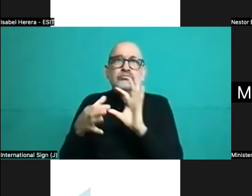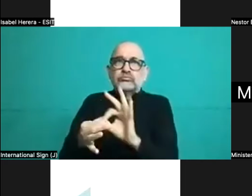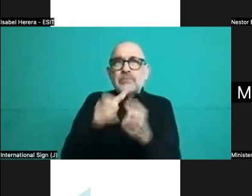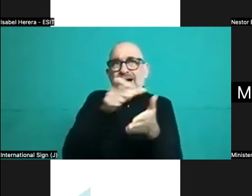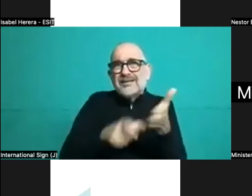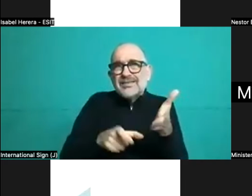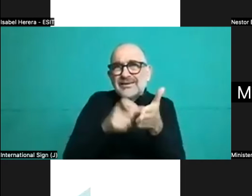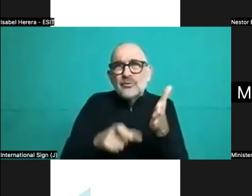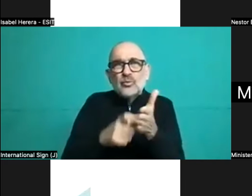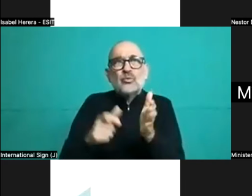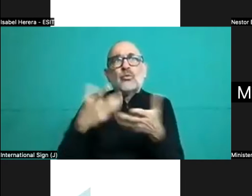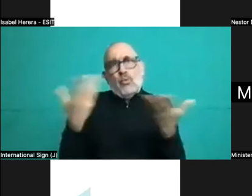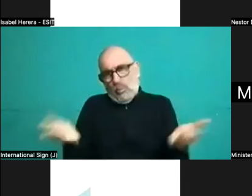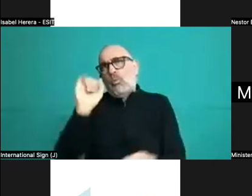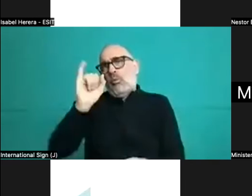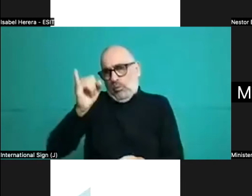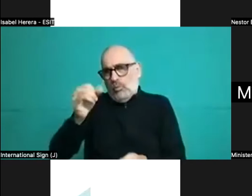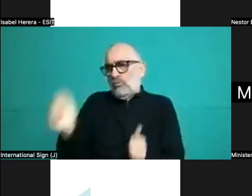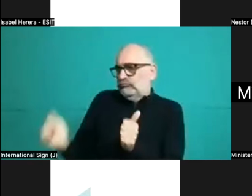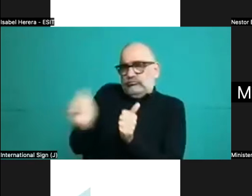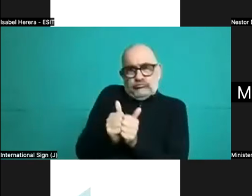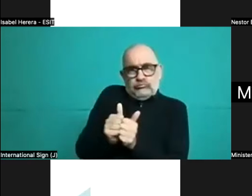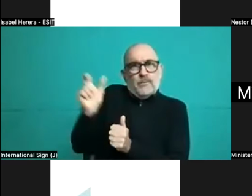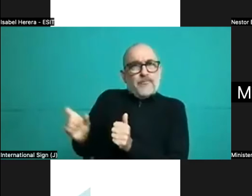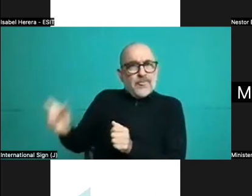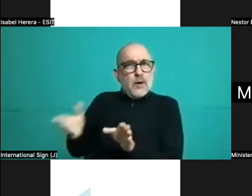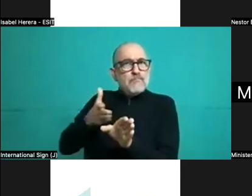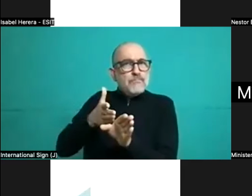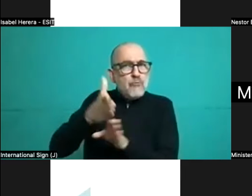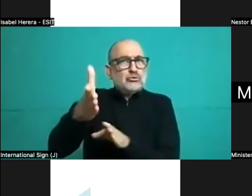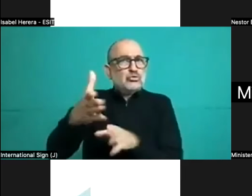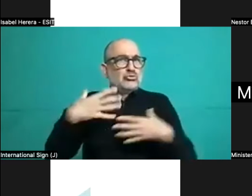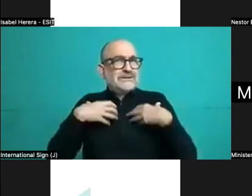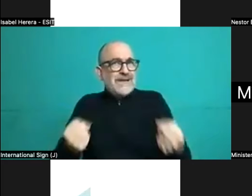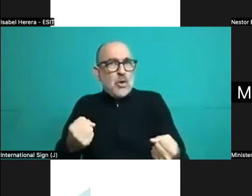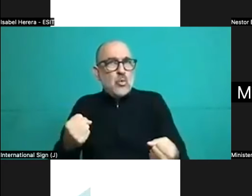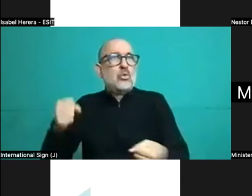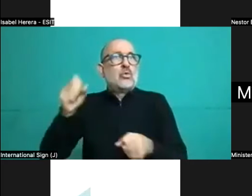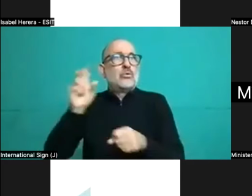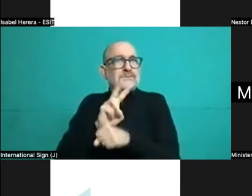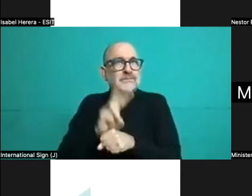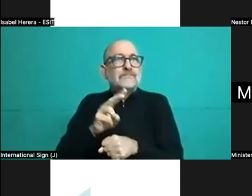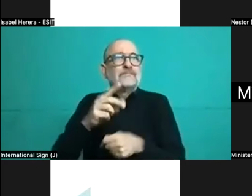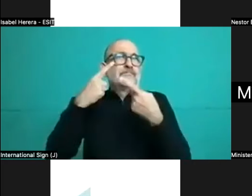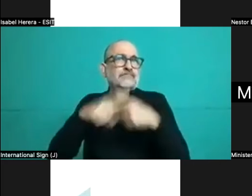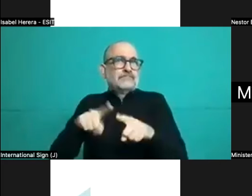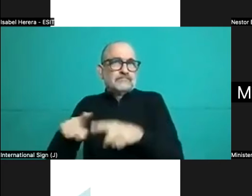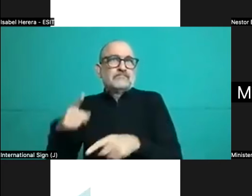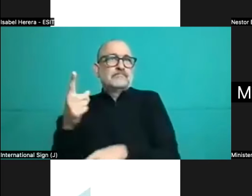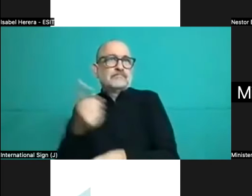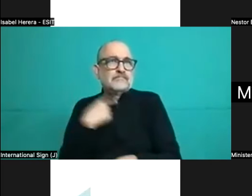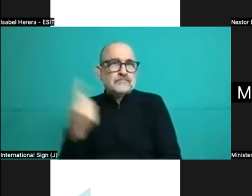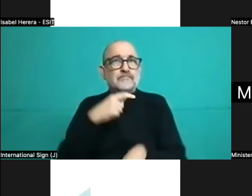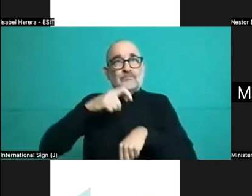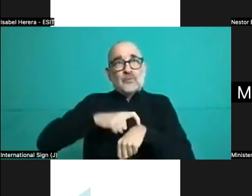Actuellement, nous travaillons en tant que prélecteurs des lignes directrices de l'OMS.